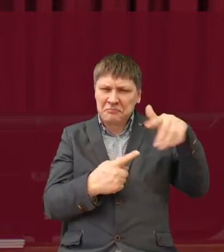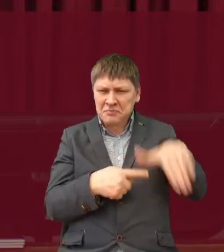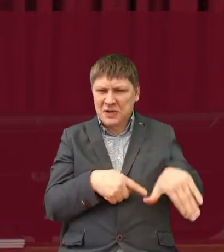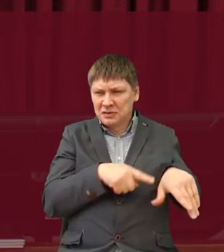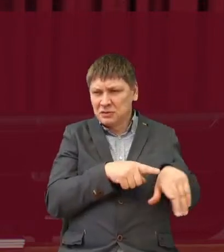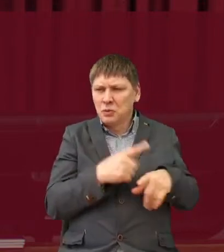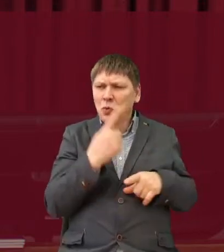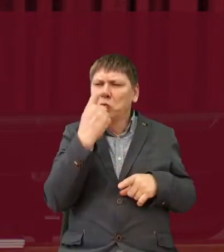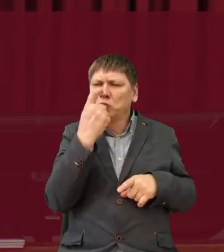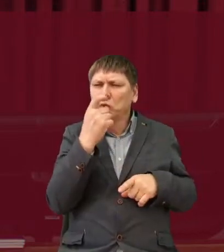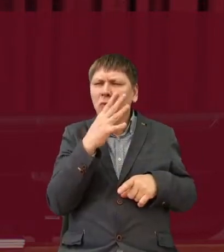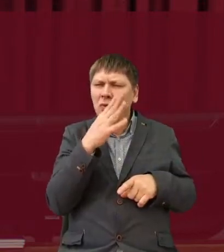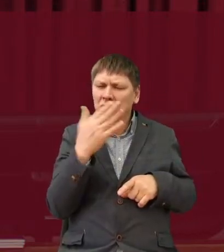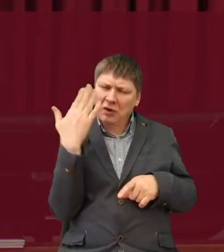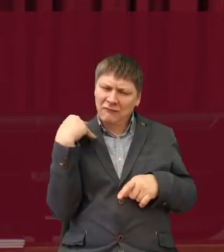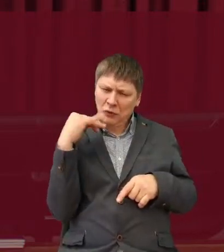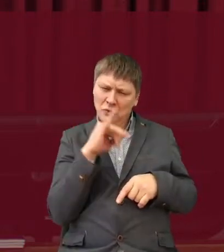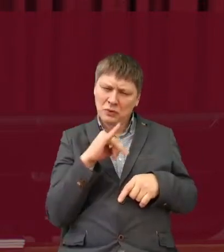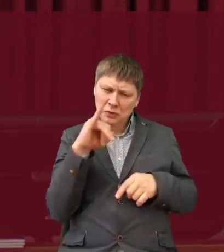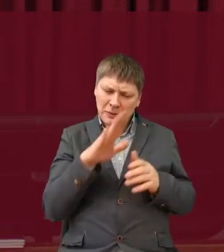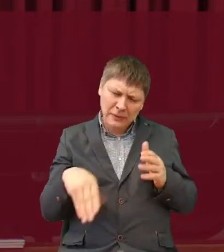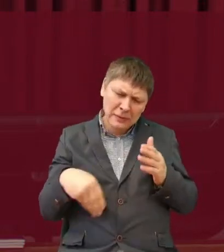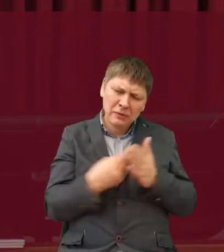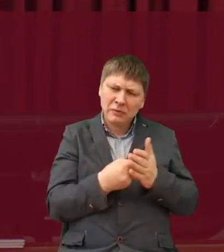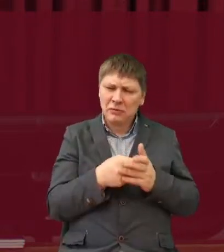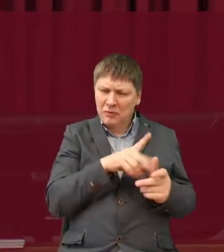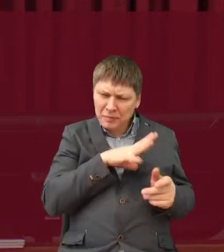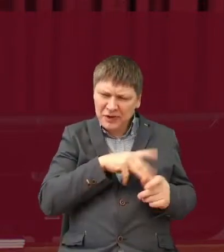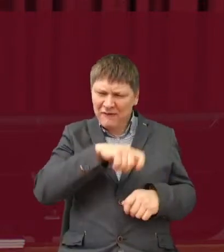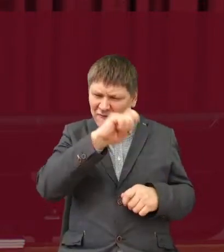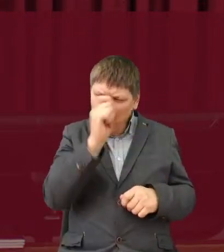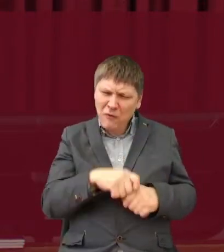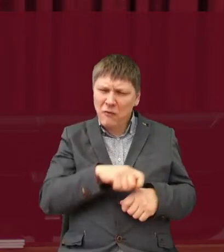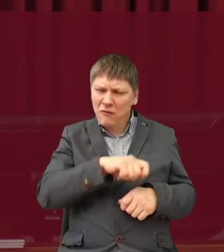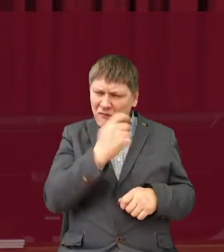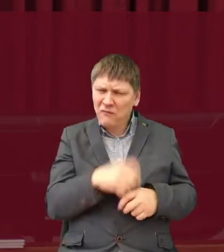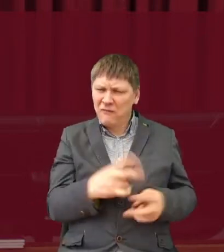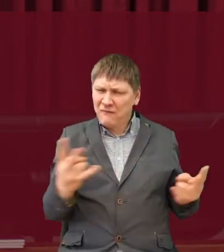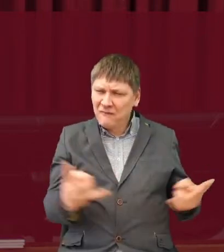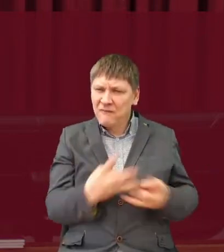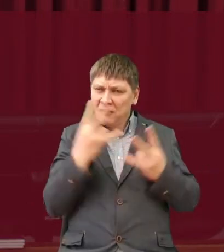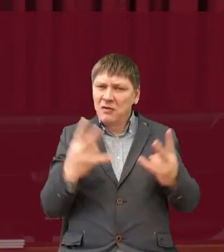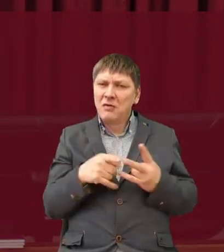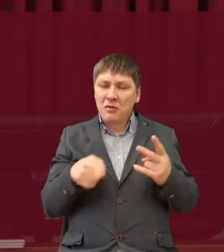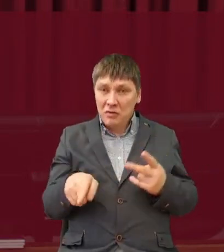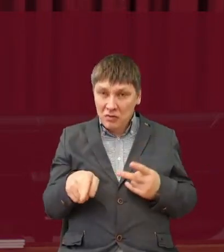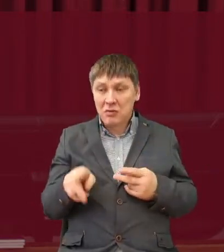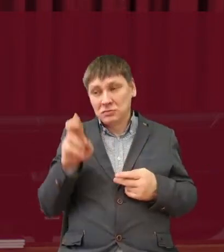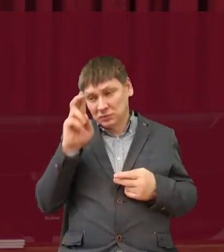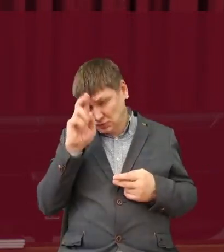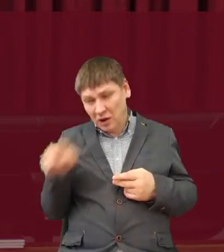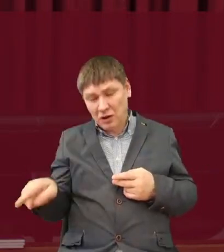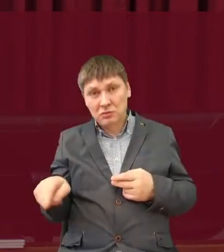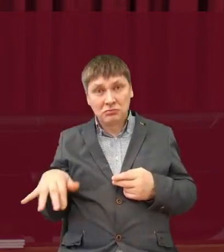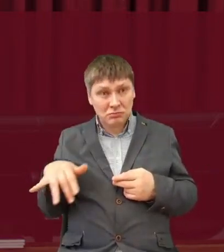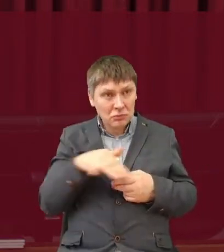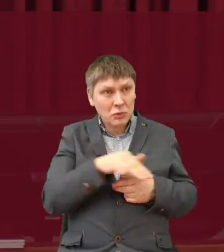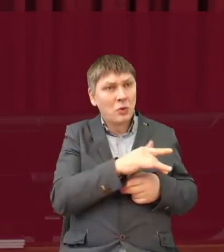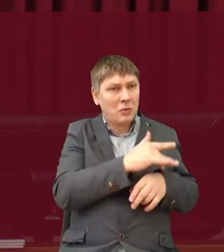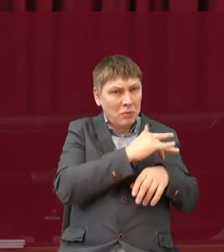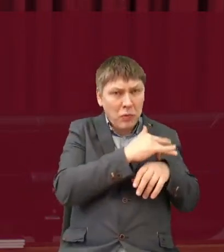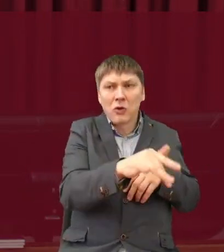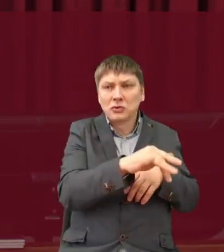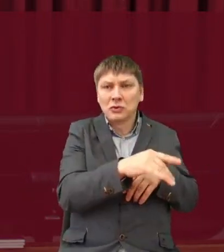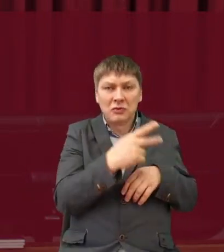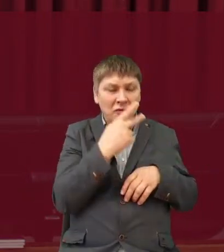ликом а не сотни лет воевали друг с другом с переменным успехом и Царь Саул идет и поражает Малика